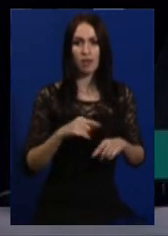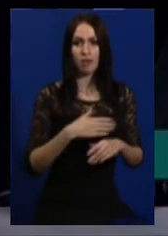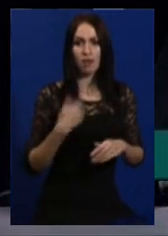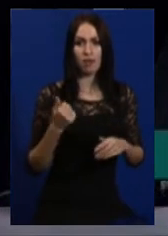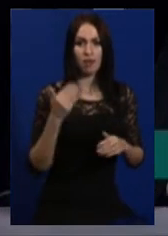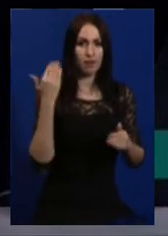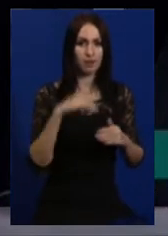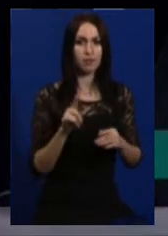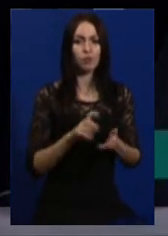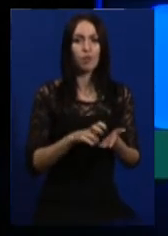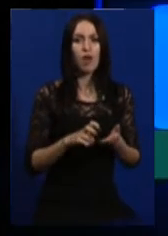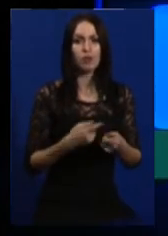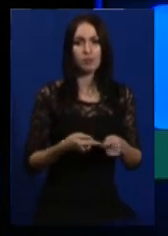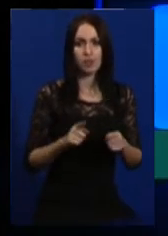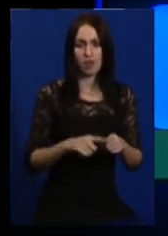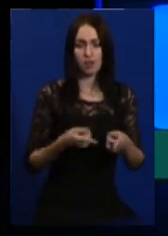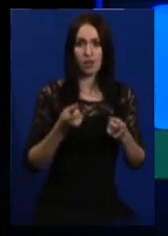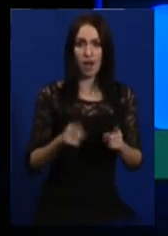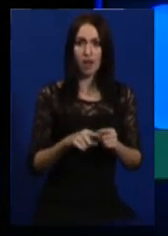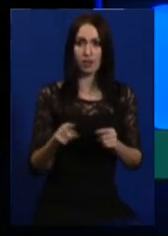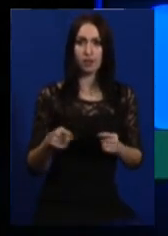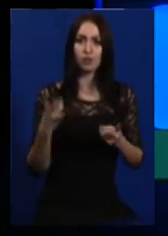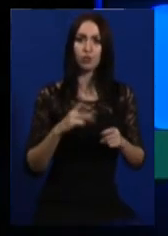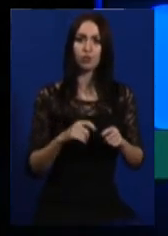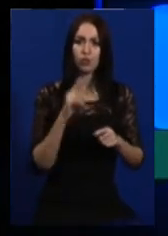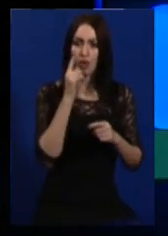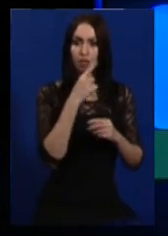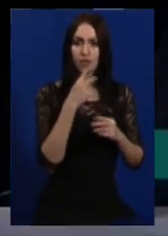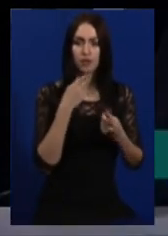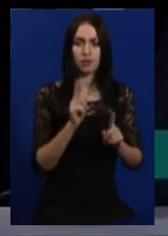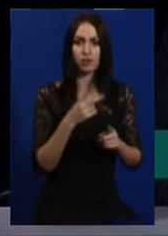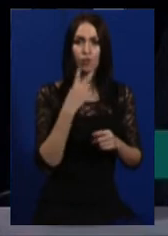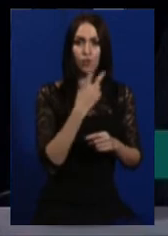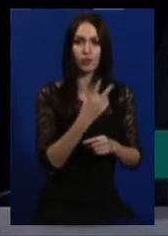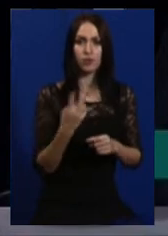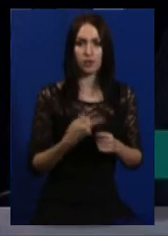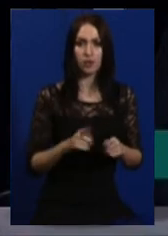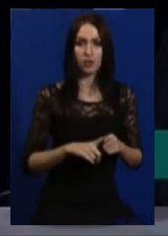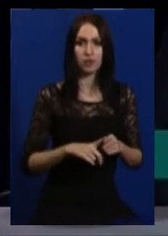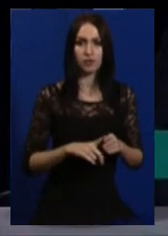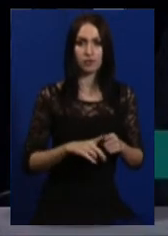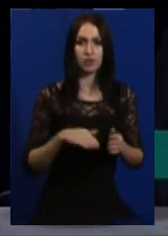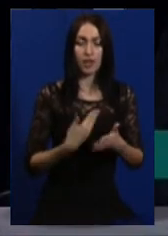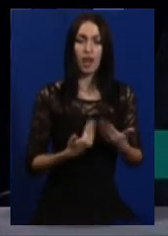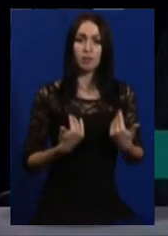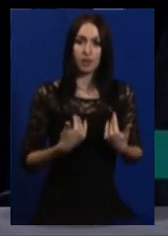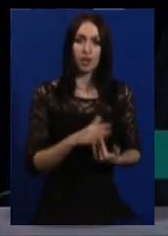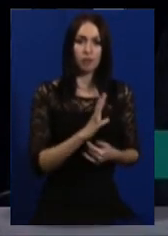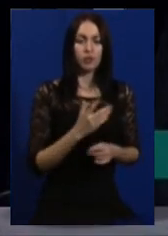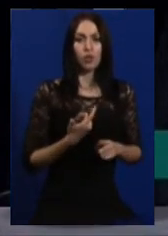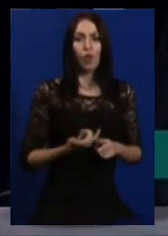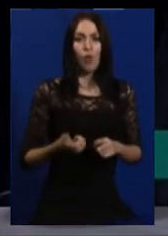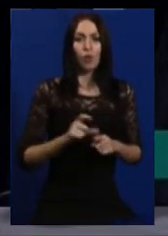боимся этой реальности надо открыть глаза вот вот и для меня black очень